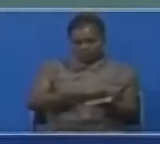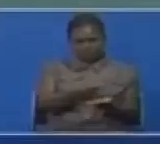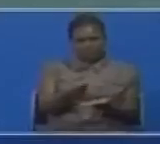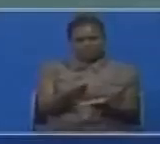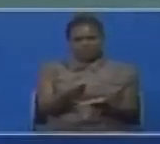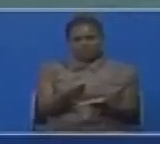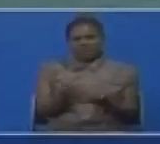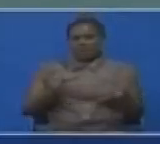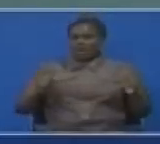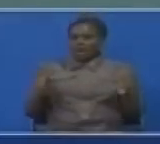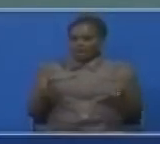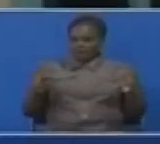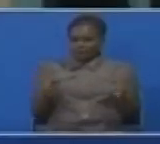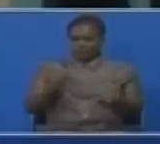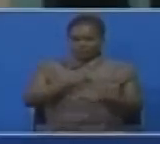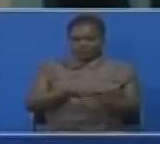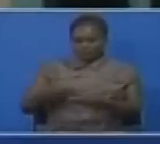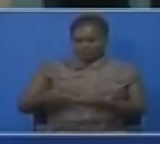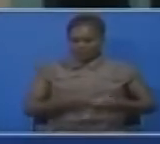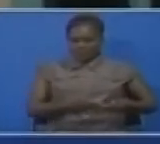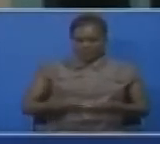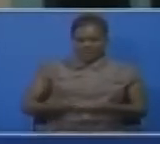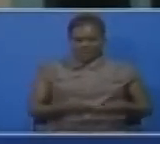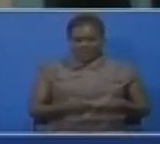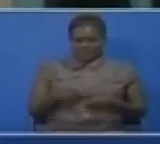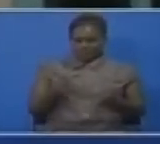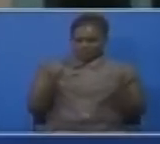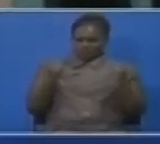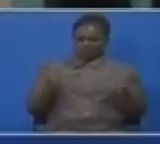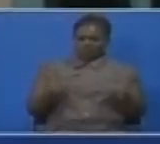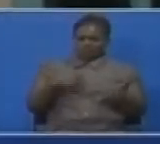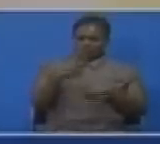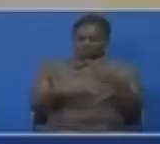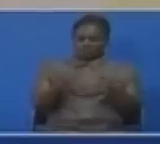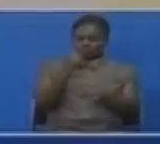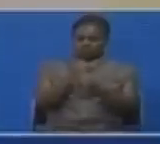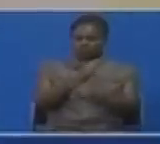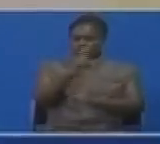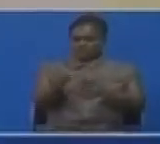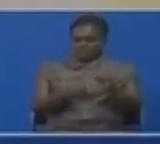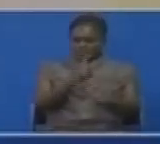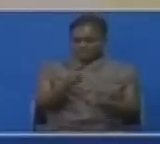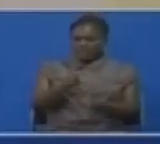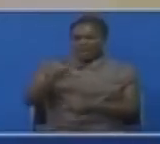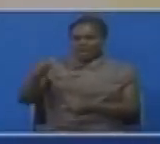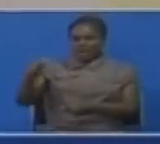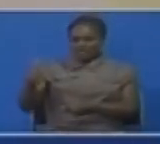Na pengine furaha ya kupata kiumbe kipya ikampa ukakamavu wa kuendelea na mtihani wake unaofanywa na